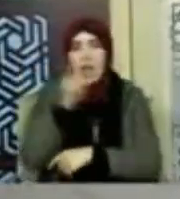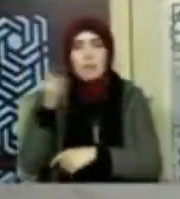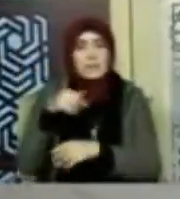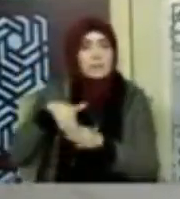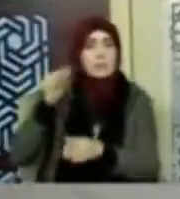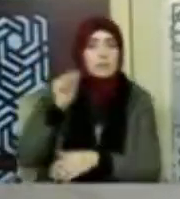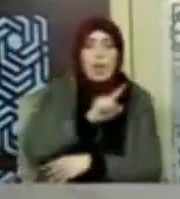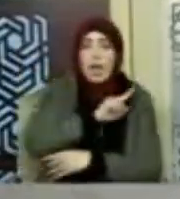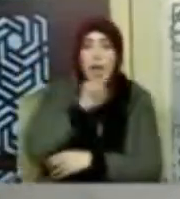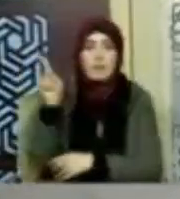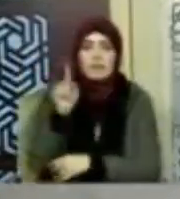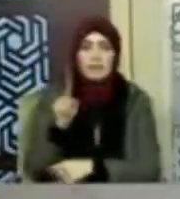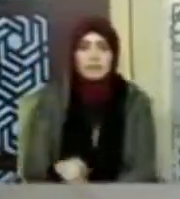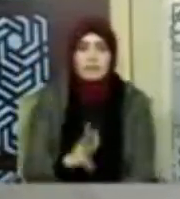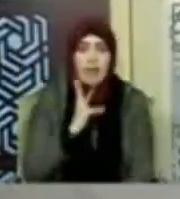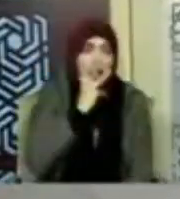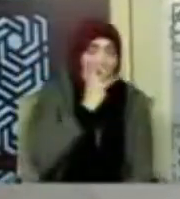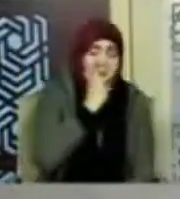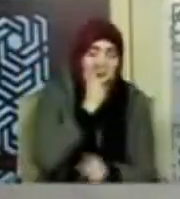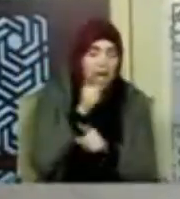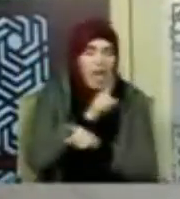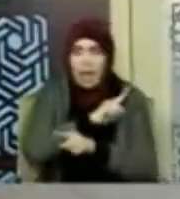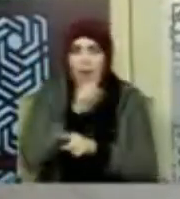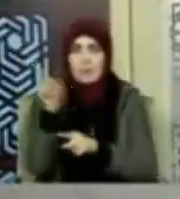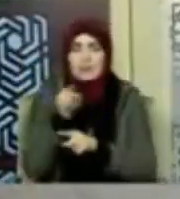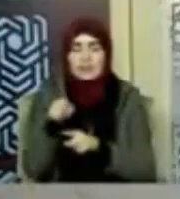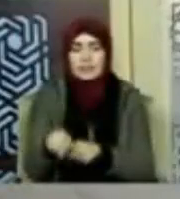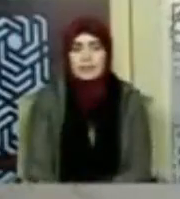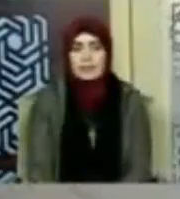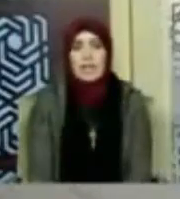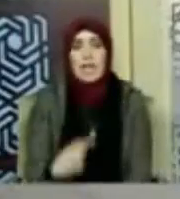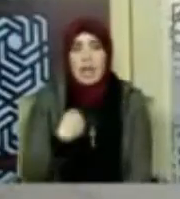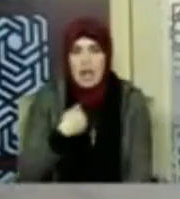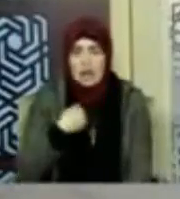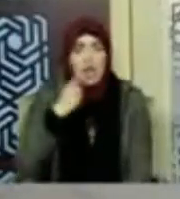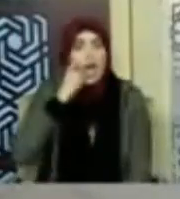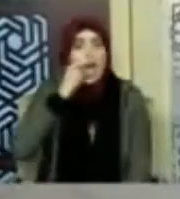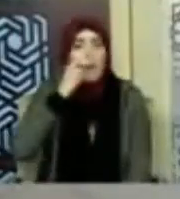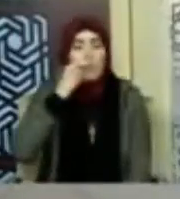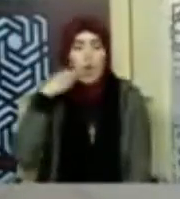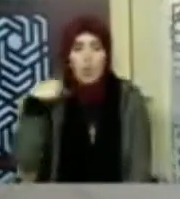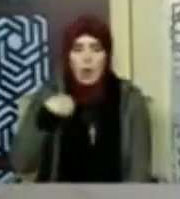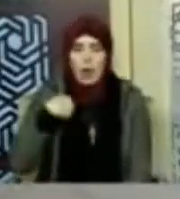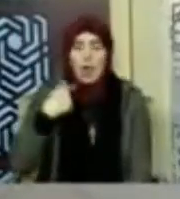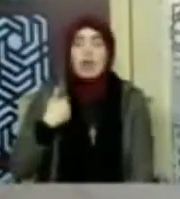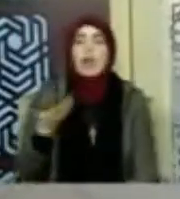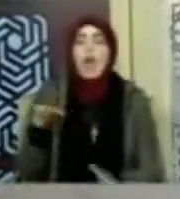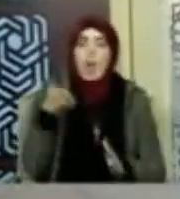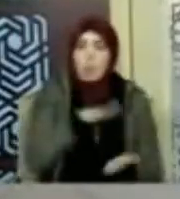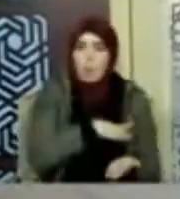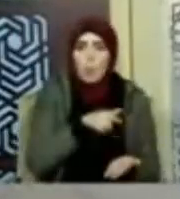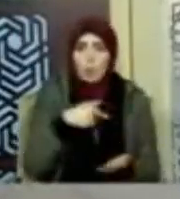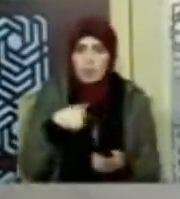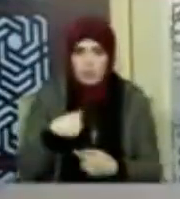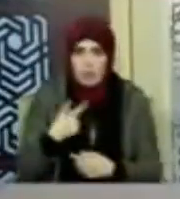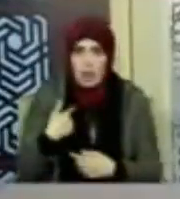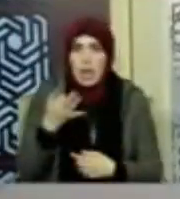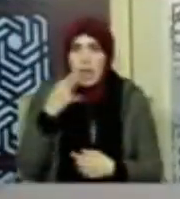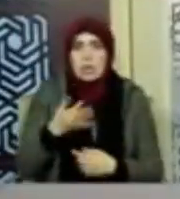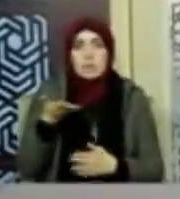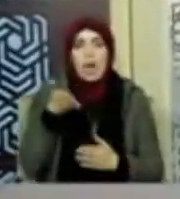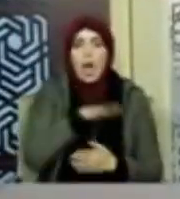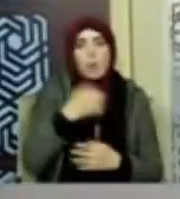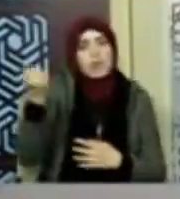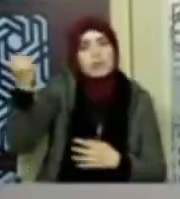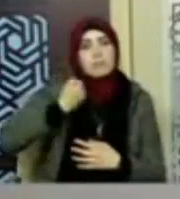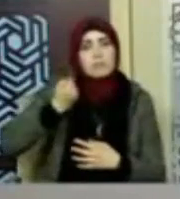فقني حياءك لا أبا لك، واعلمي أني امرؤ سأموت إن لم أقتل، ومن لم